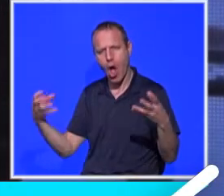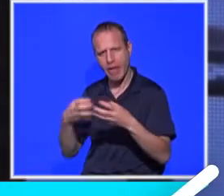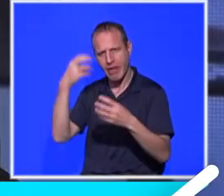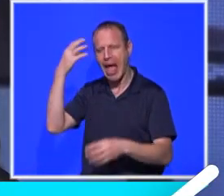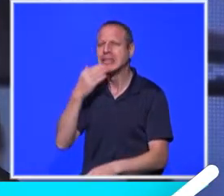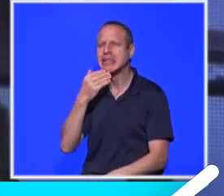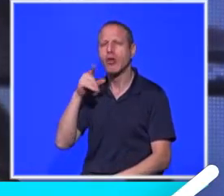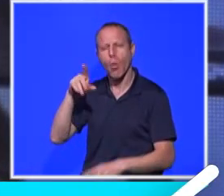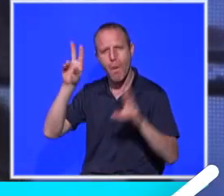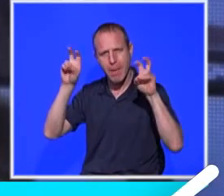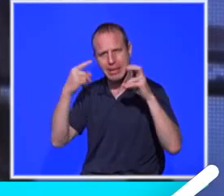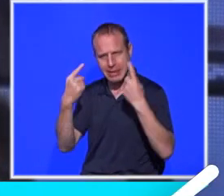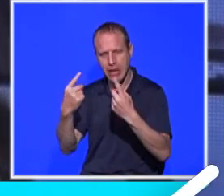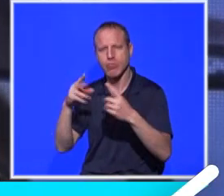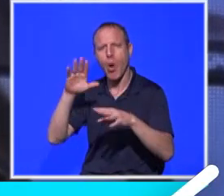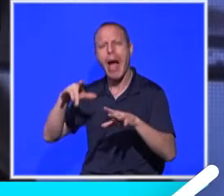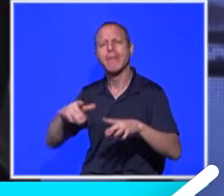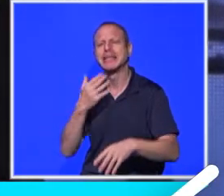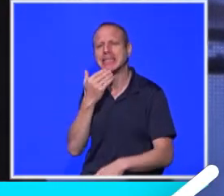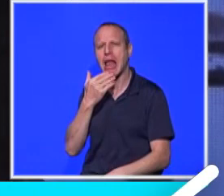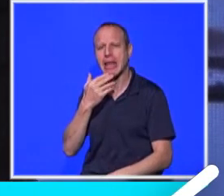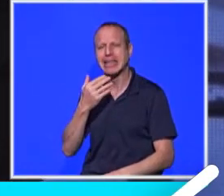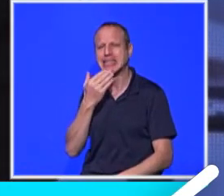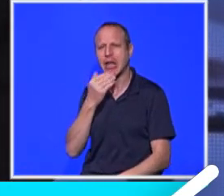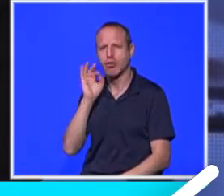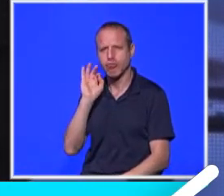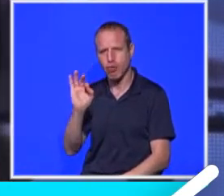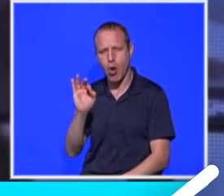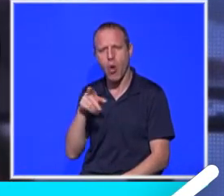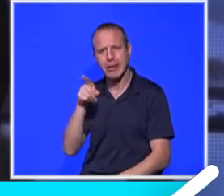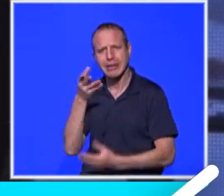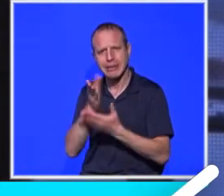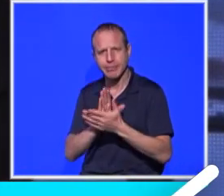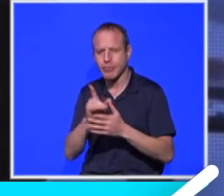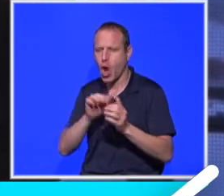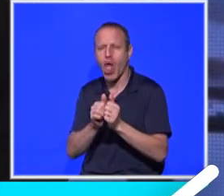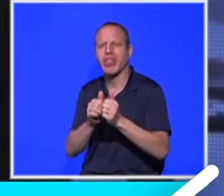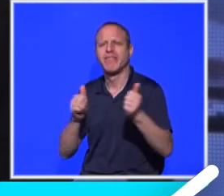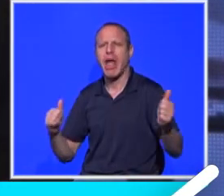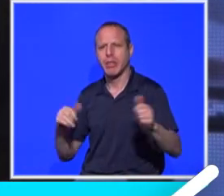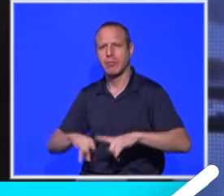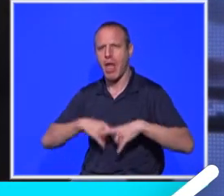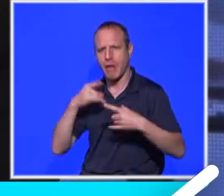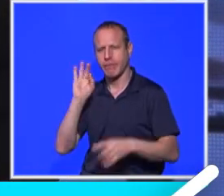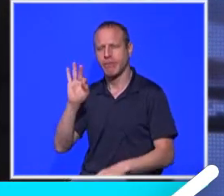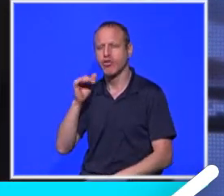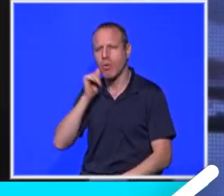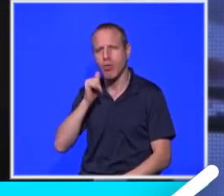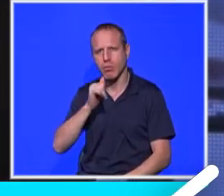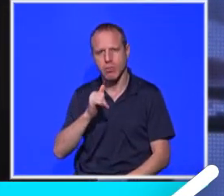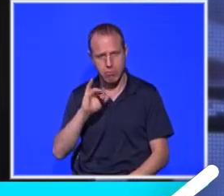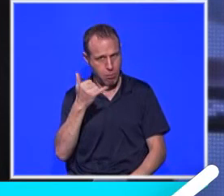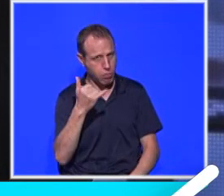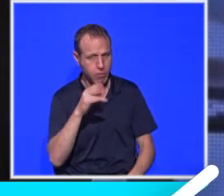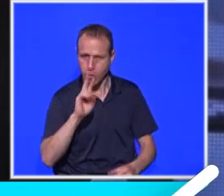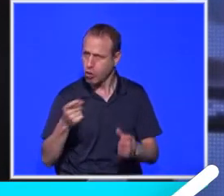הוא מגדיר את עצמו גם כישראלי. הישראליות שלו היא חלק בלתי נפרד מחייו היומיומיים. נכון. ויש לו דרישות,